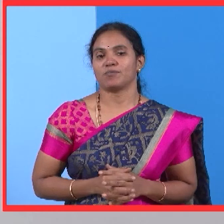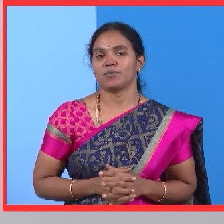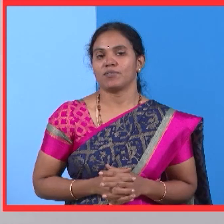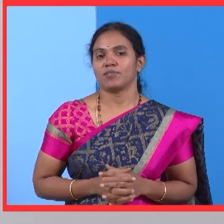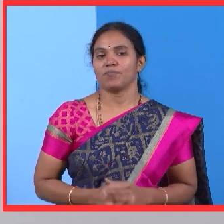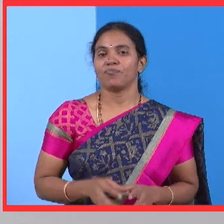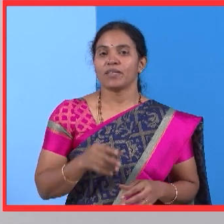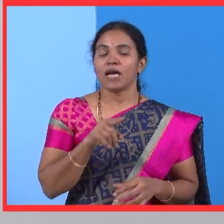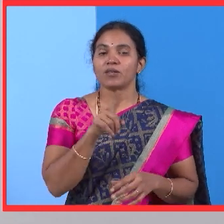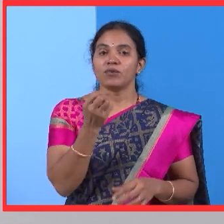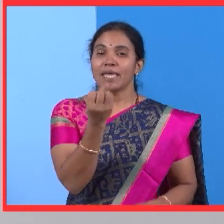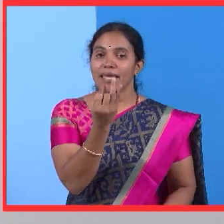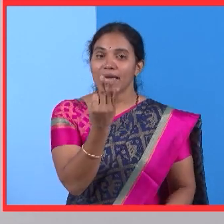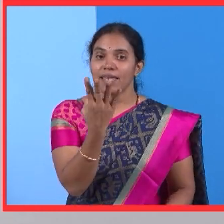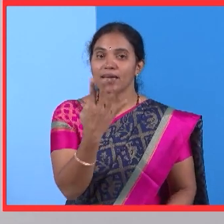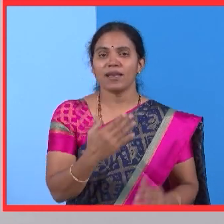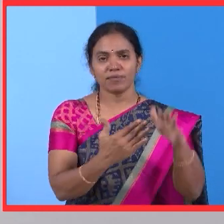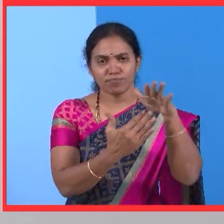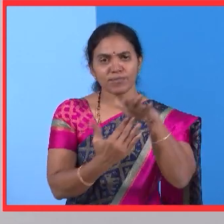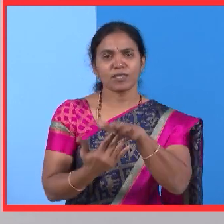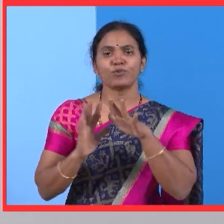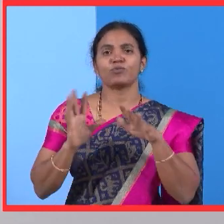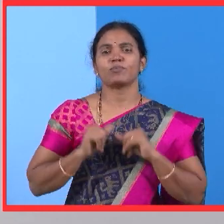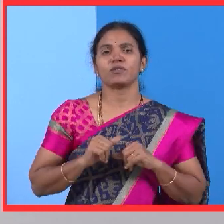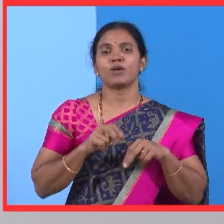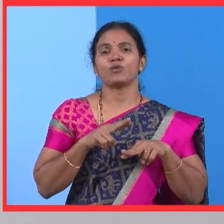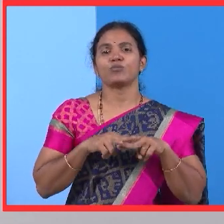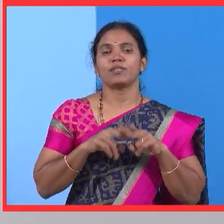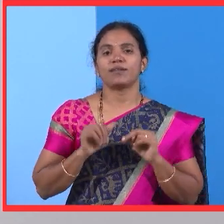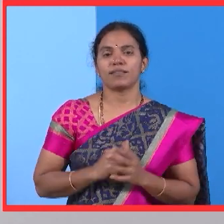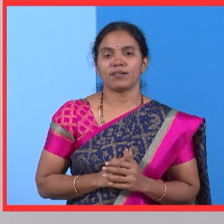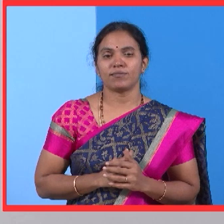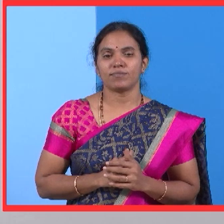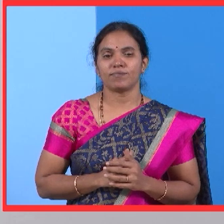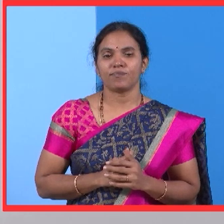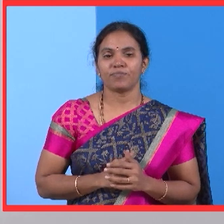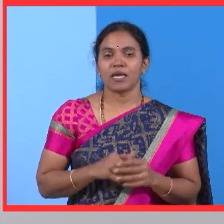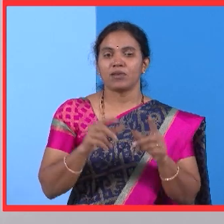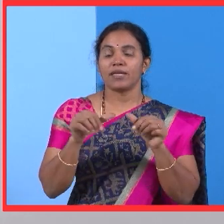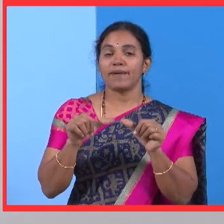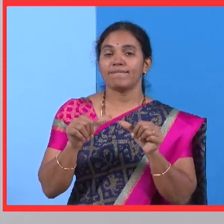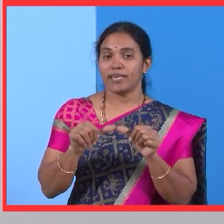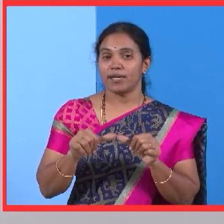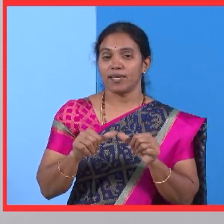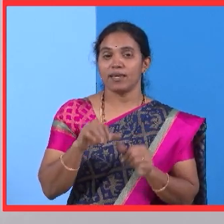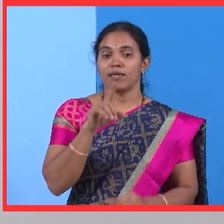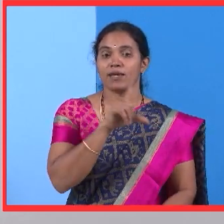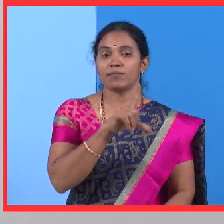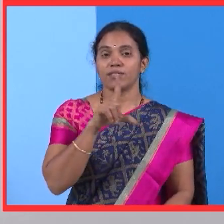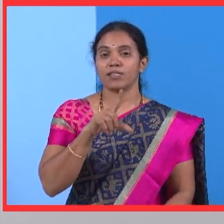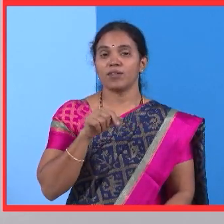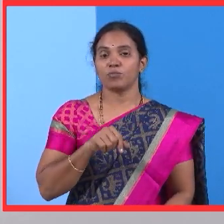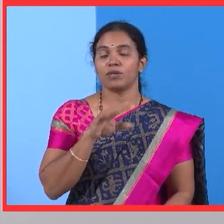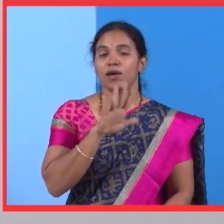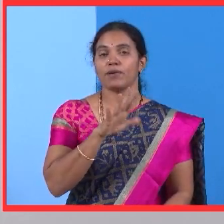155.12 பை 2 26.00 பை 2 இதை ரெண்டால வகுத்தோம்னா 77.56 டிகிரி கிழக்கு 13 டிகிரி